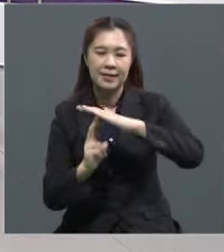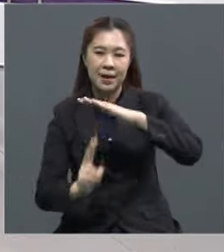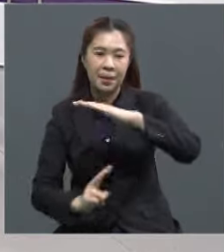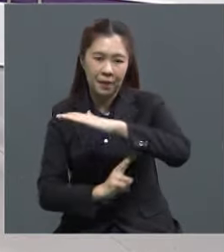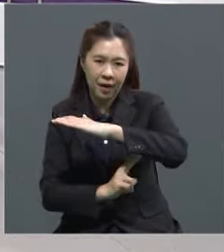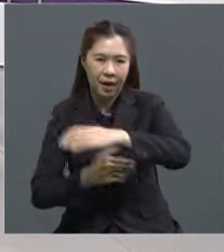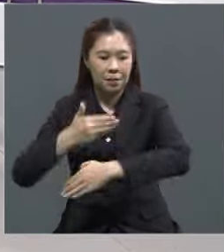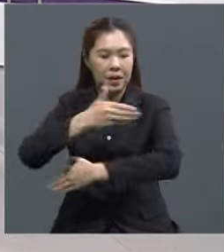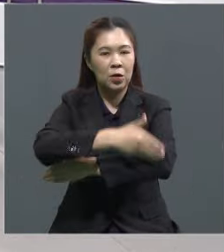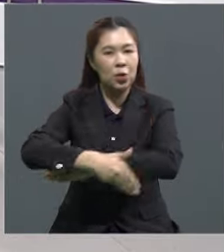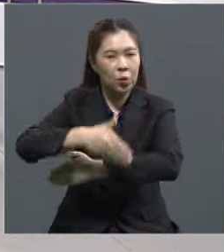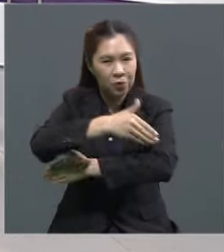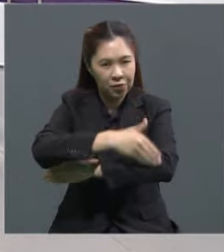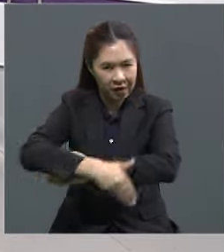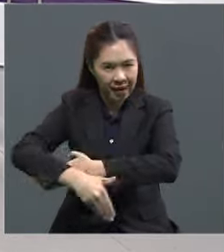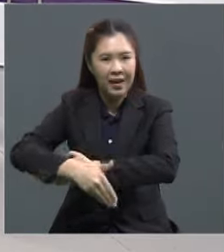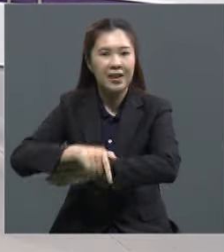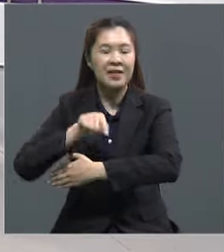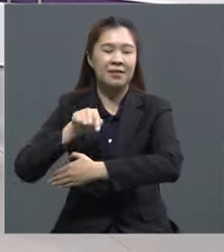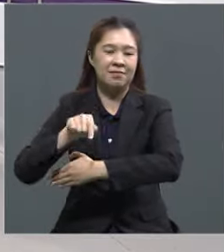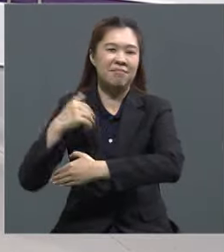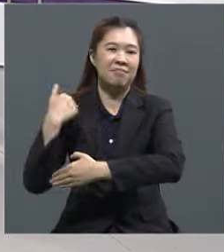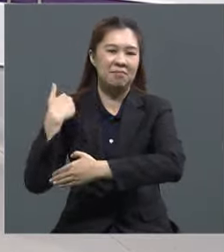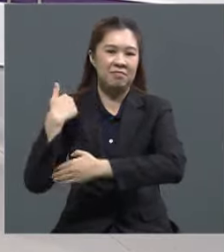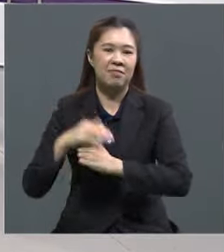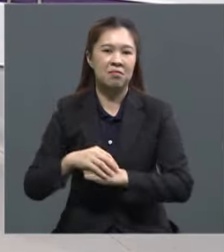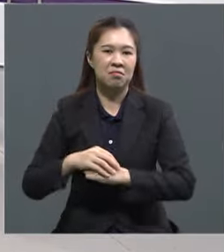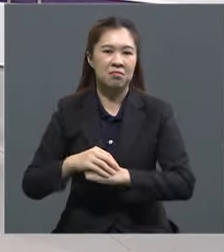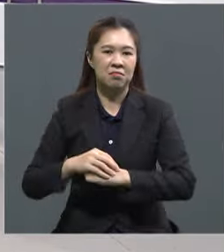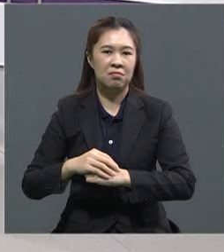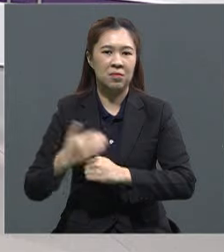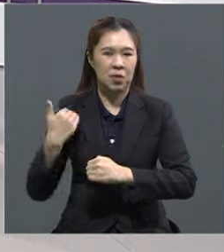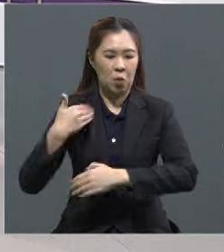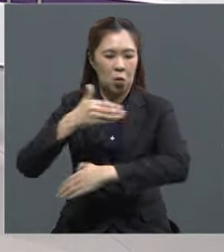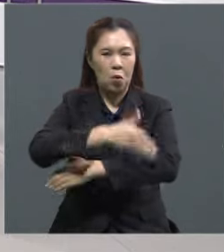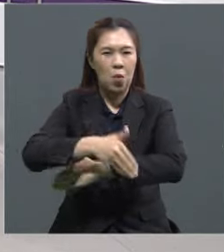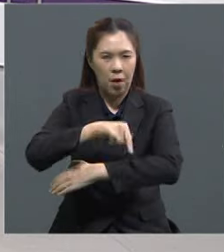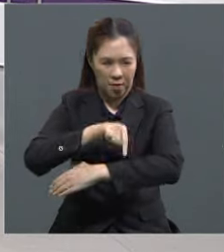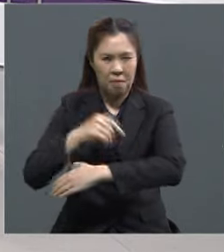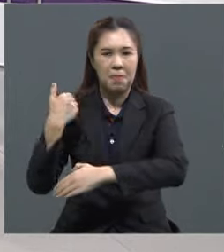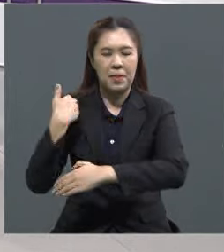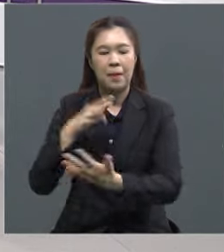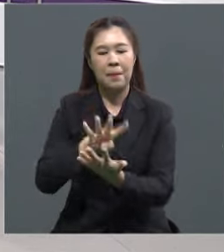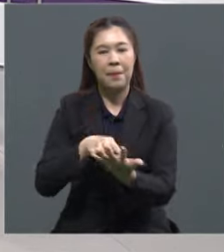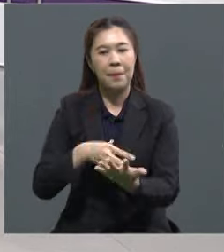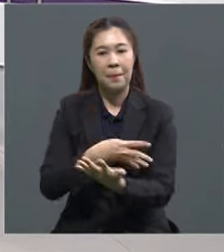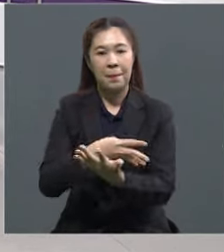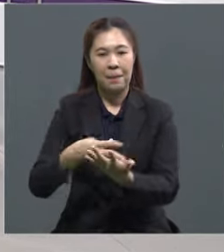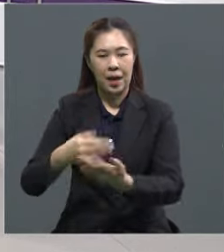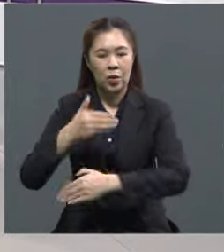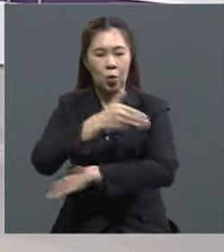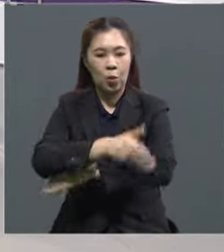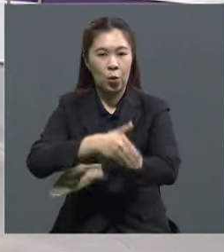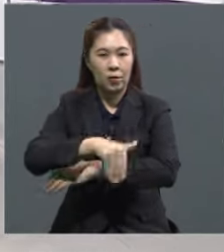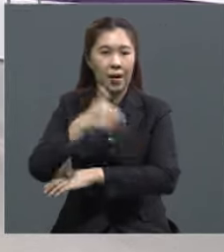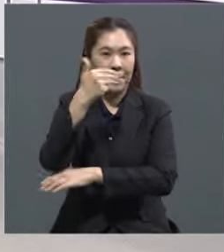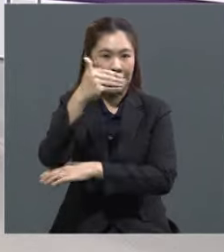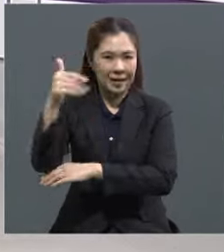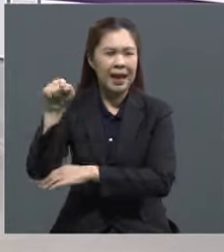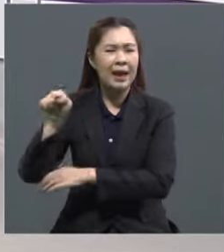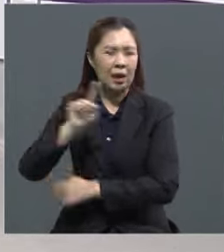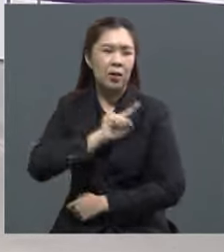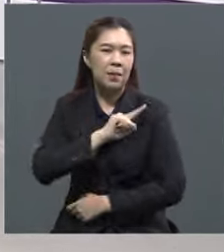สายสวรรคโลกบ้านดาราที่เป็นสิ่งกิจขวางทางน้ำในระดับนึงแต่อยู่ในแผนที่ทางการรถไฟแห่งประเทศไทยเขาจะปรับปรุงอยู่